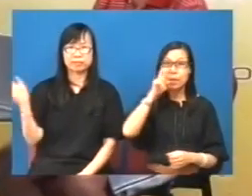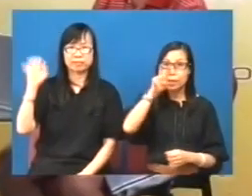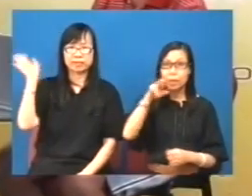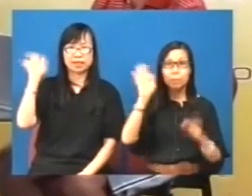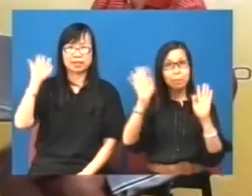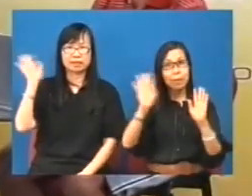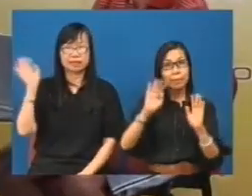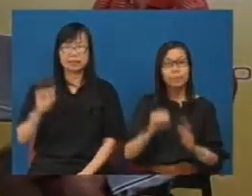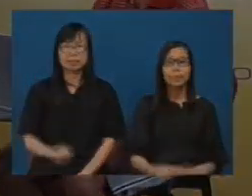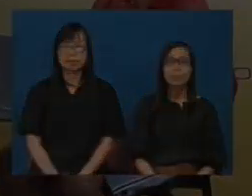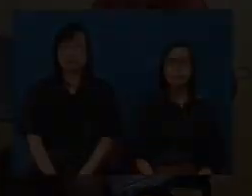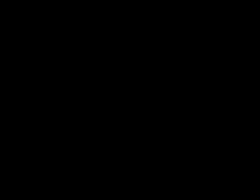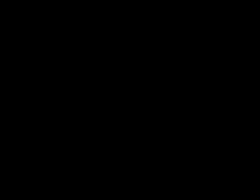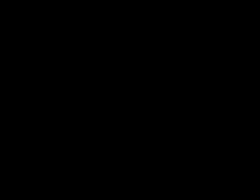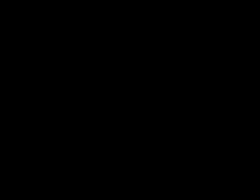拜拜